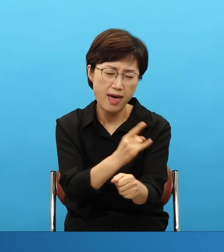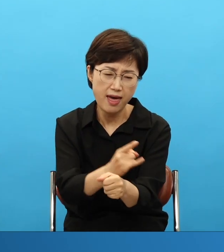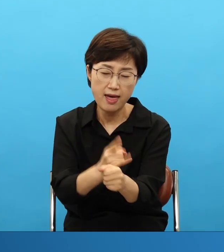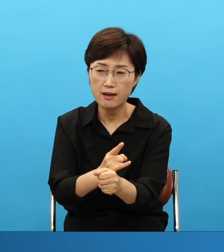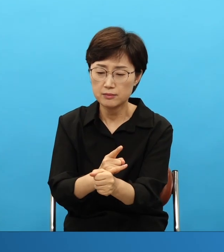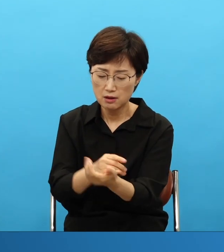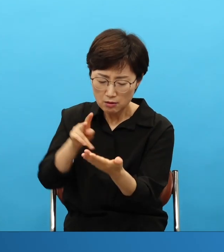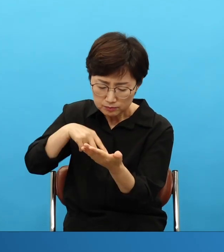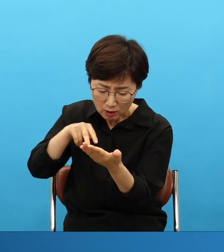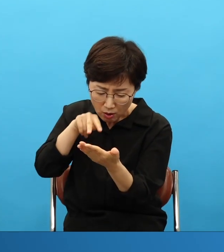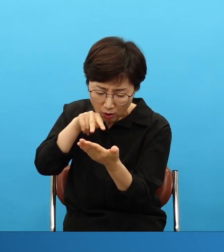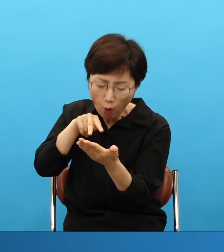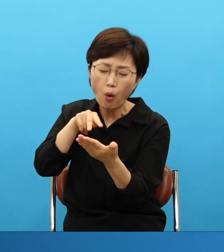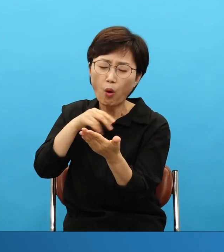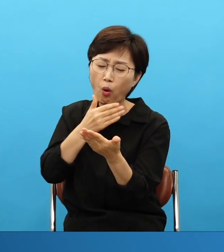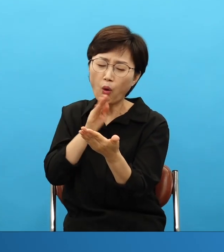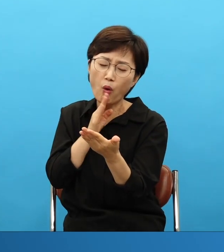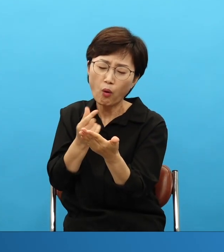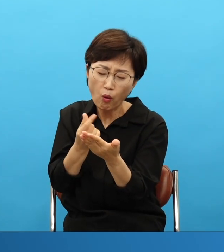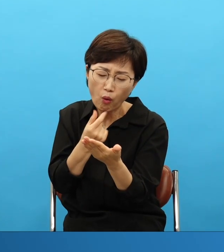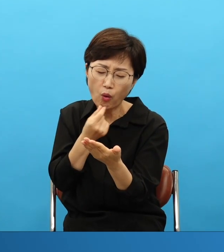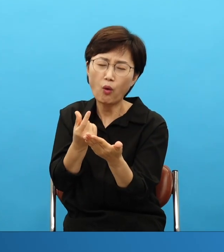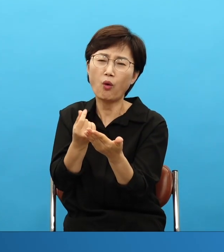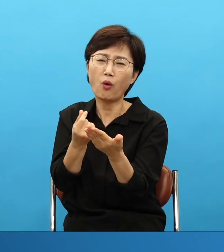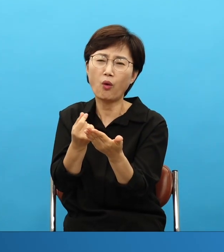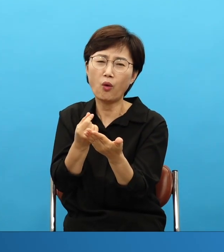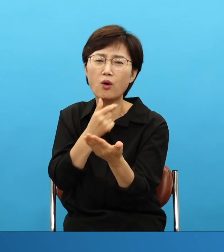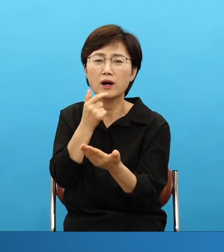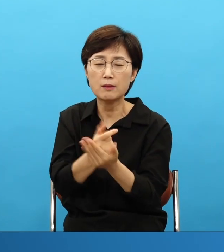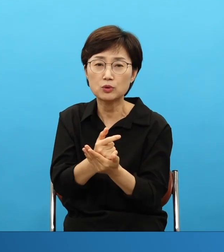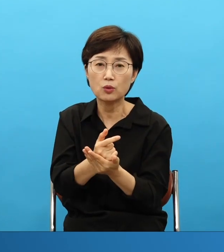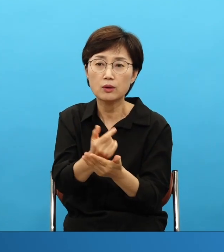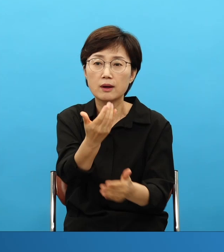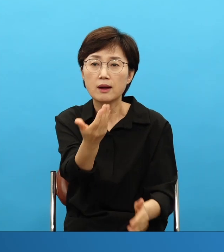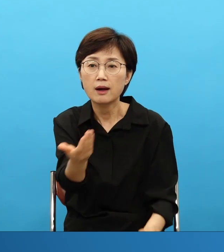위로하고 절대 영적 문제 해결